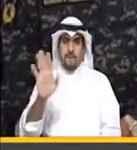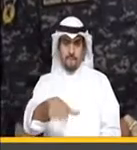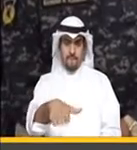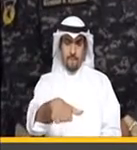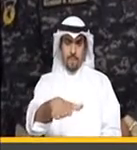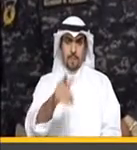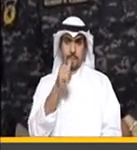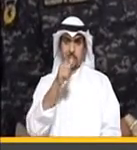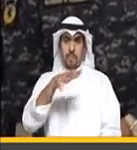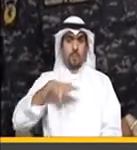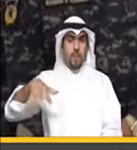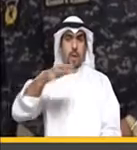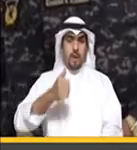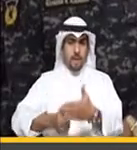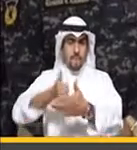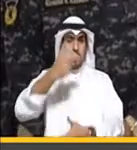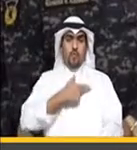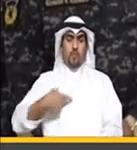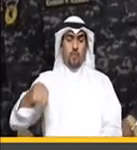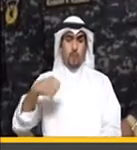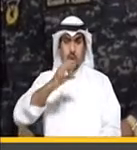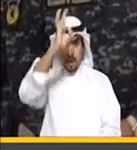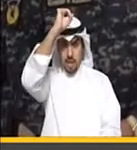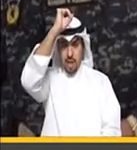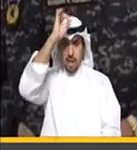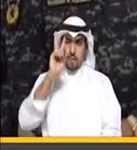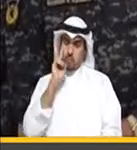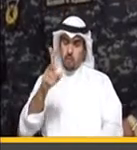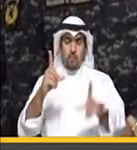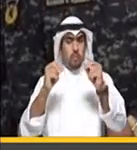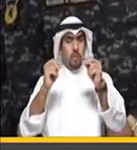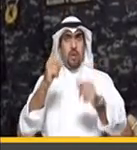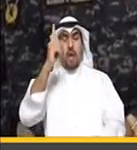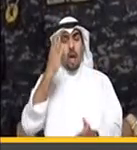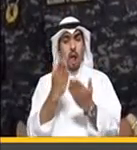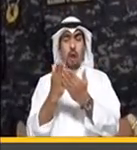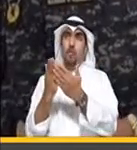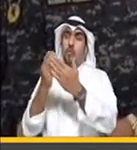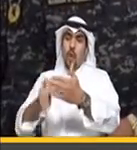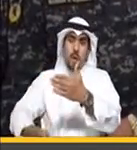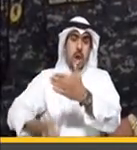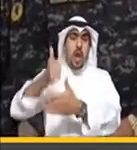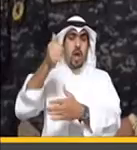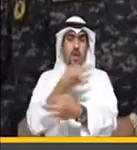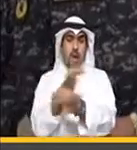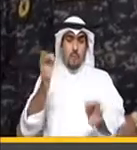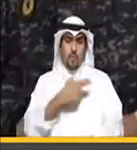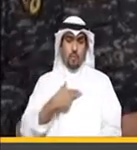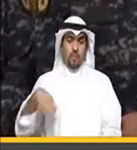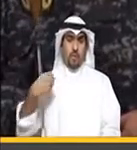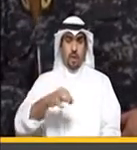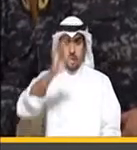واللي توجهها على الطبيعي فوز وزارة الداخلية. ربنا يوفقكم إن شاء الله، وشيء